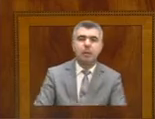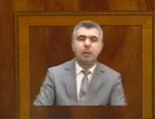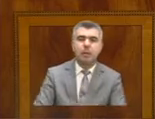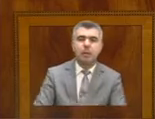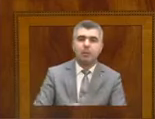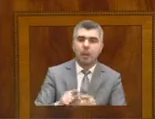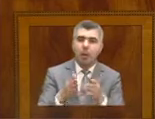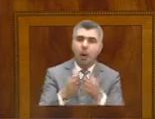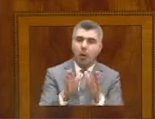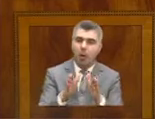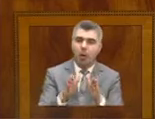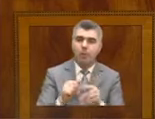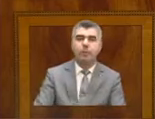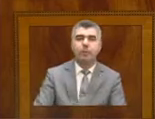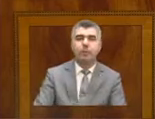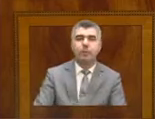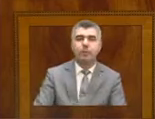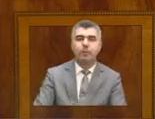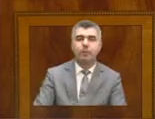دشنتها وفاء